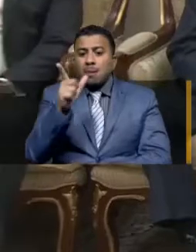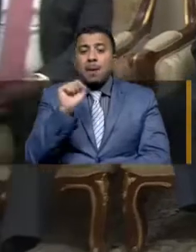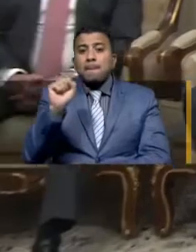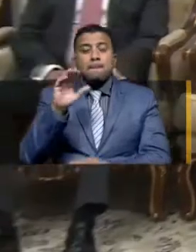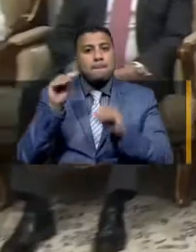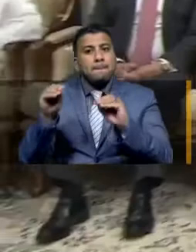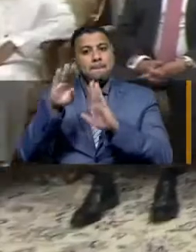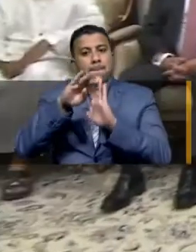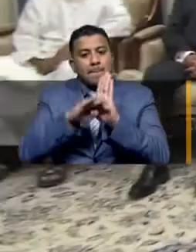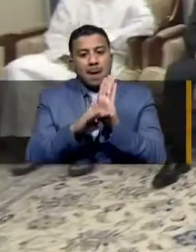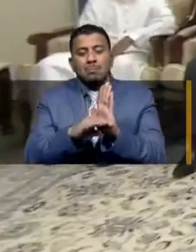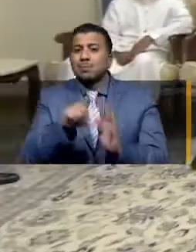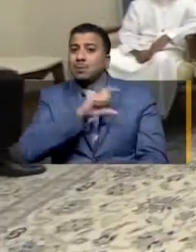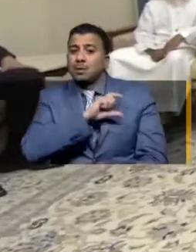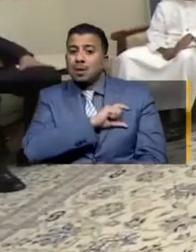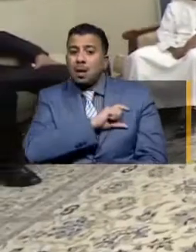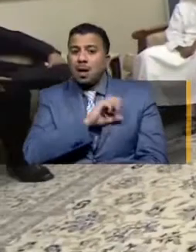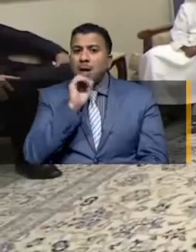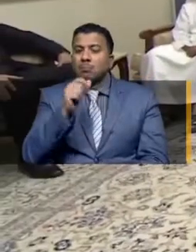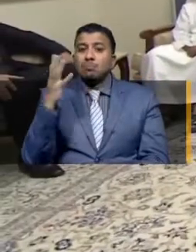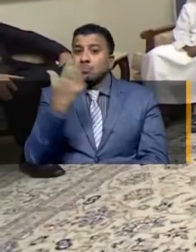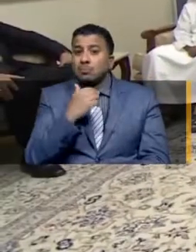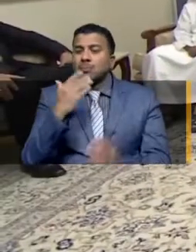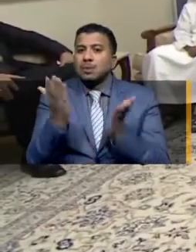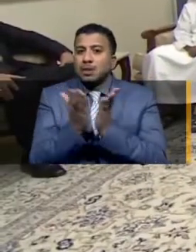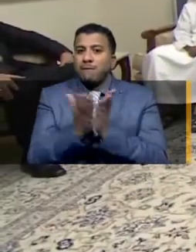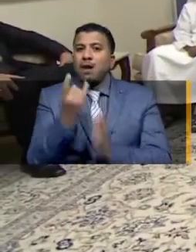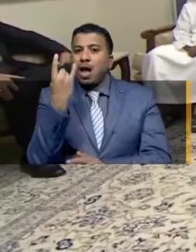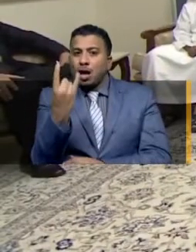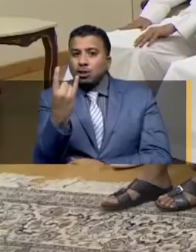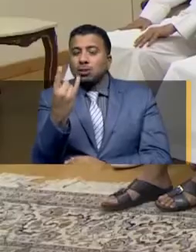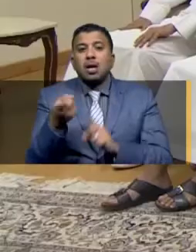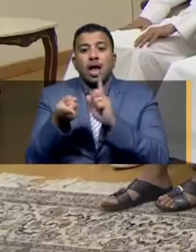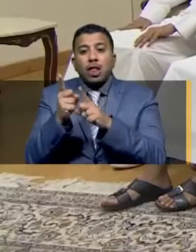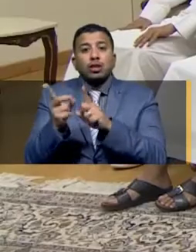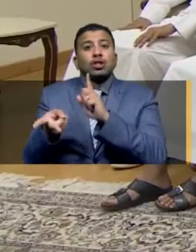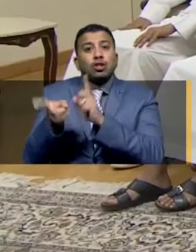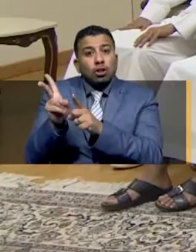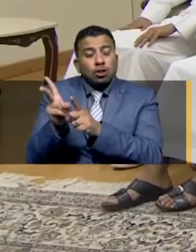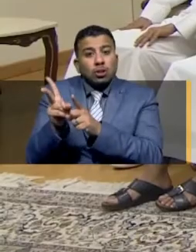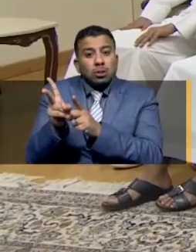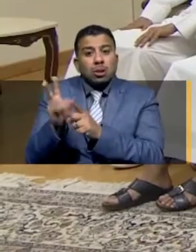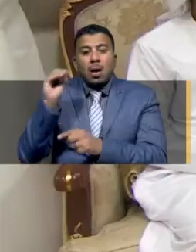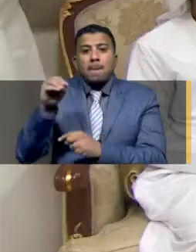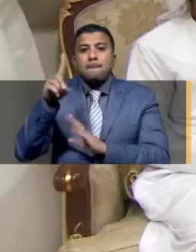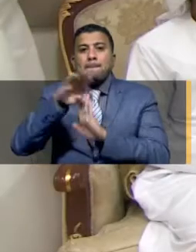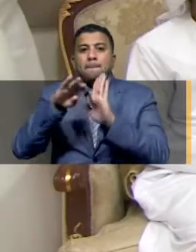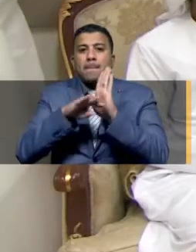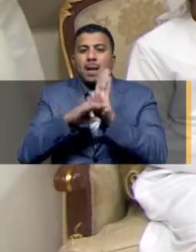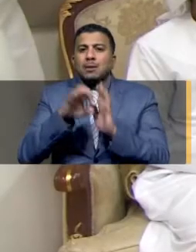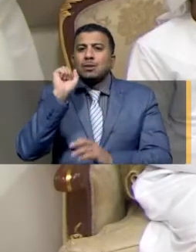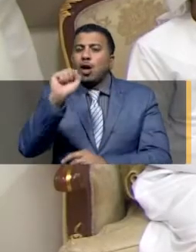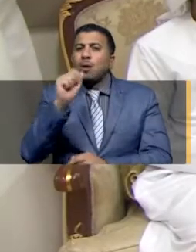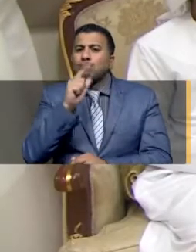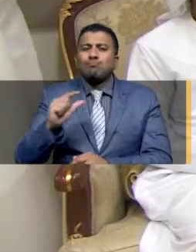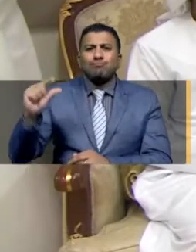البرنامج التعليمي للطلبة فيها إلى الصف العاشر، بينما يتبع الصفان 11 و12 لبرنامج البكالوريا